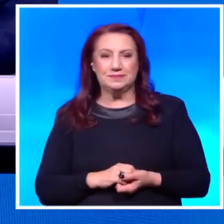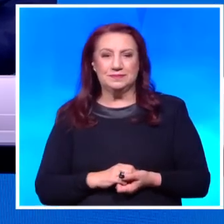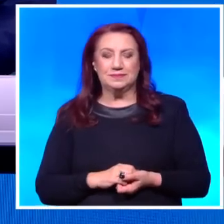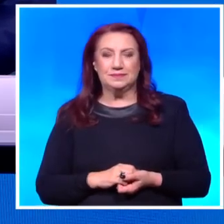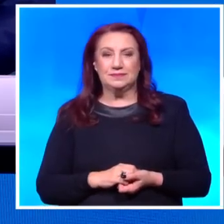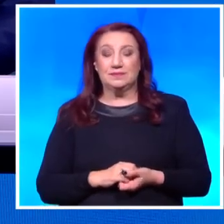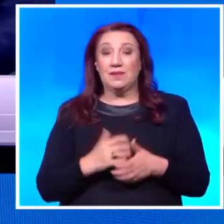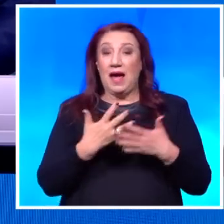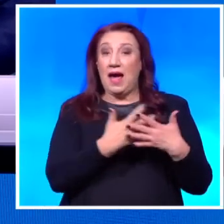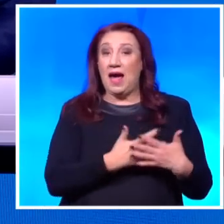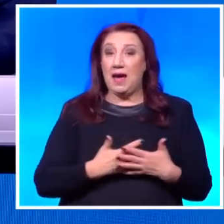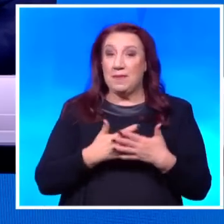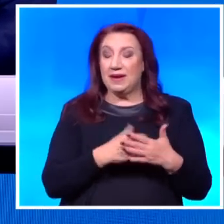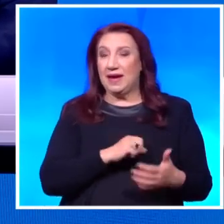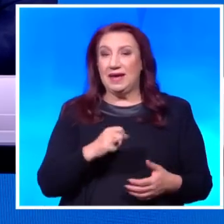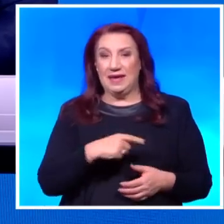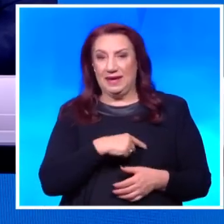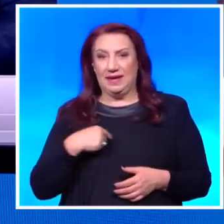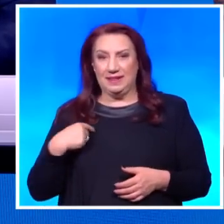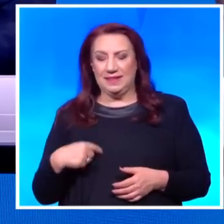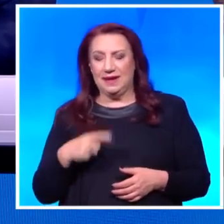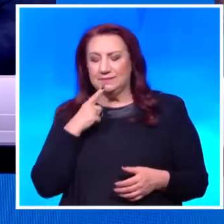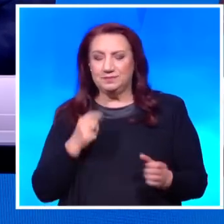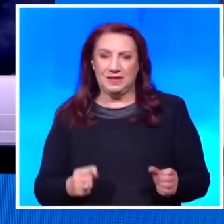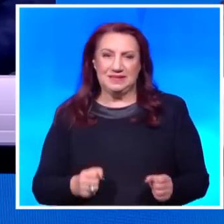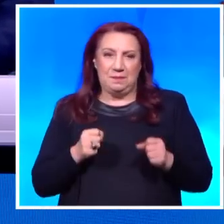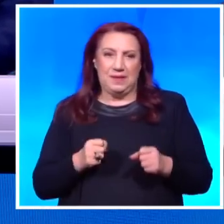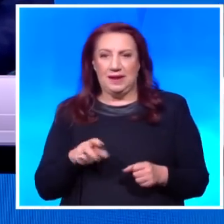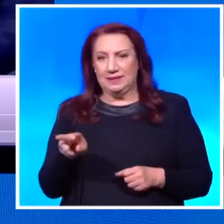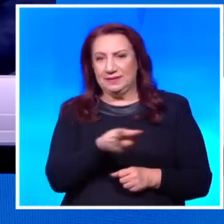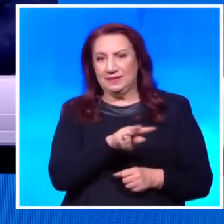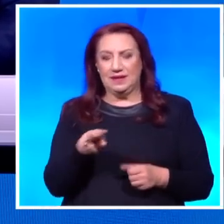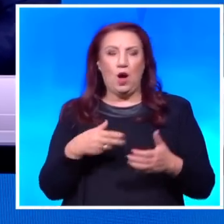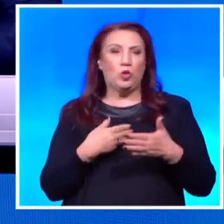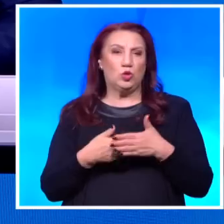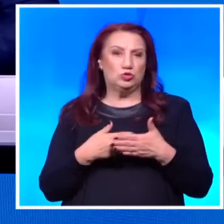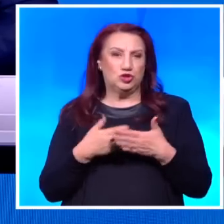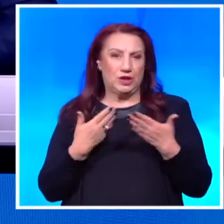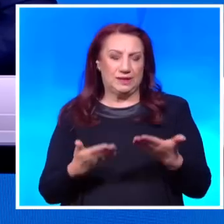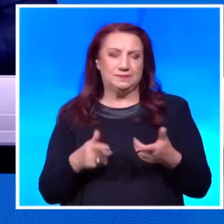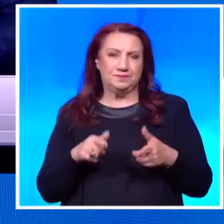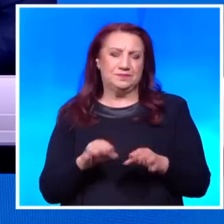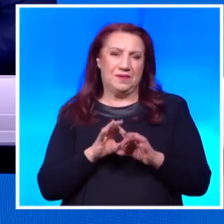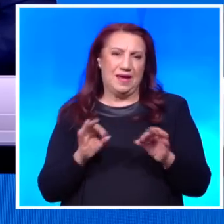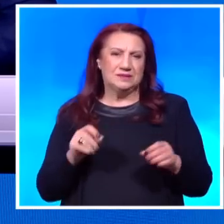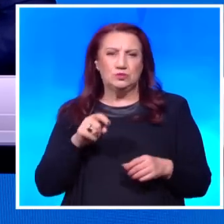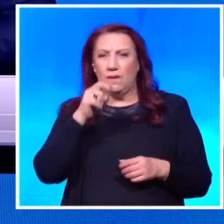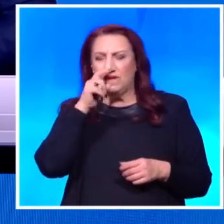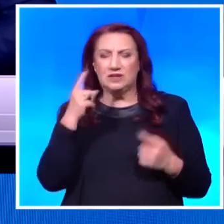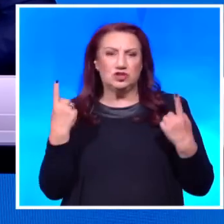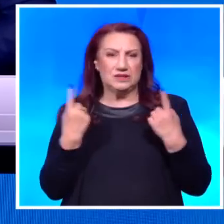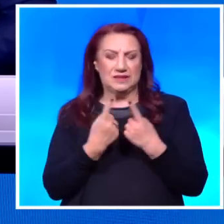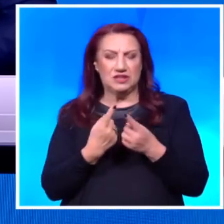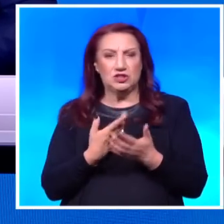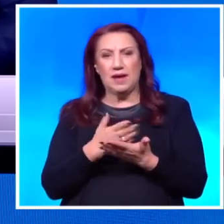Вашингтон и Пекин се ангажираха да стабилизират взаимоотношенията си. Това стана ясно след днешната ключова среща между американския